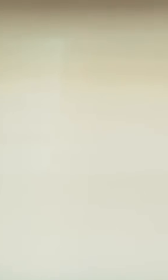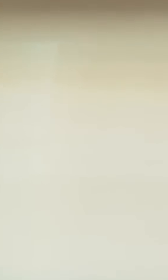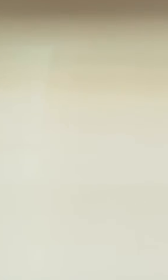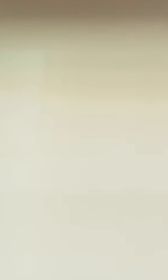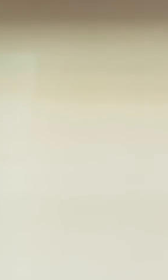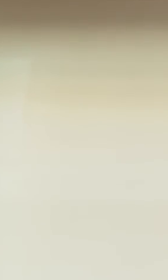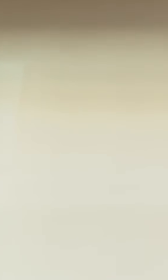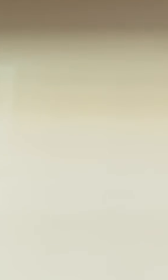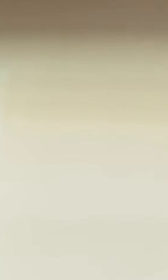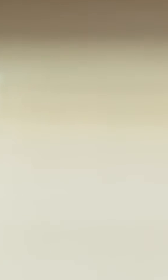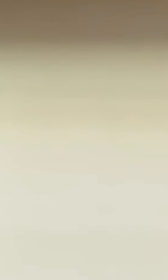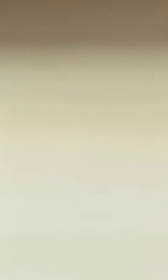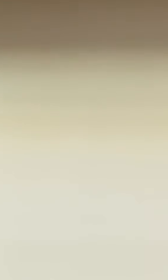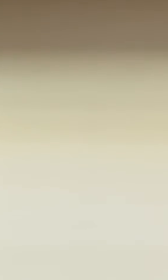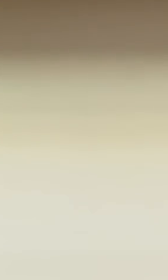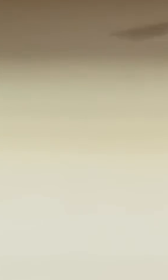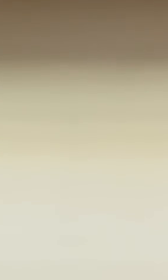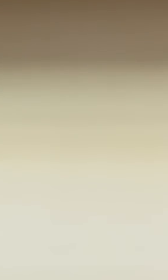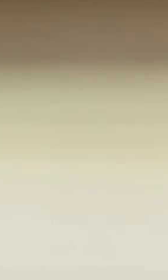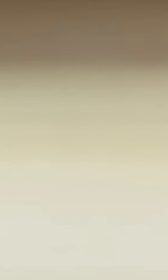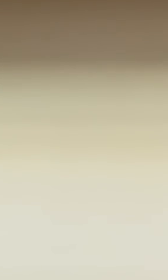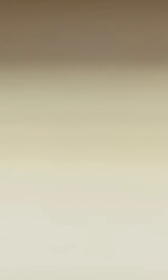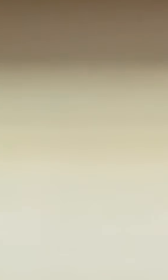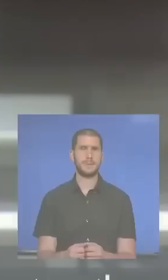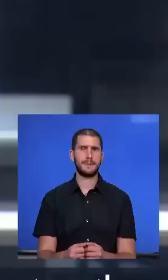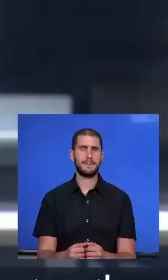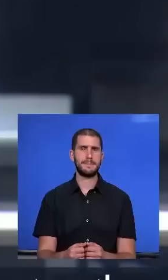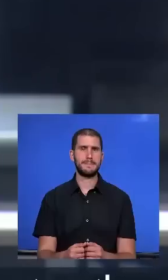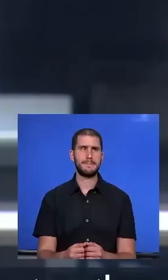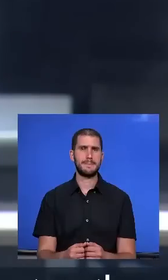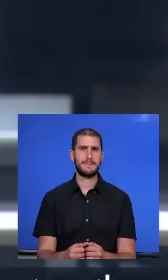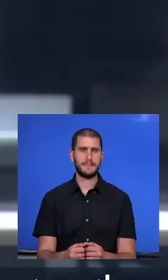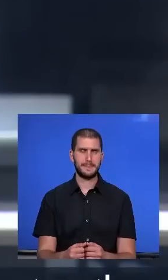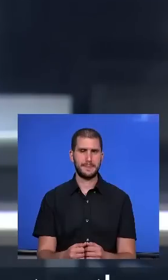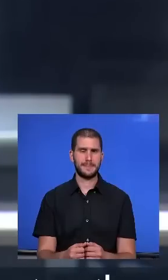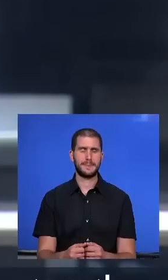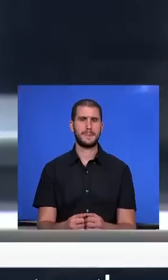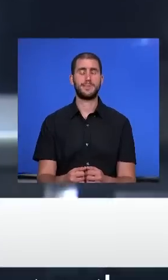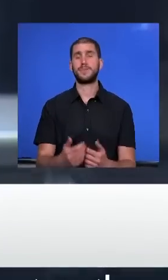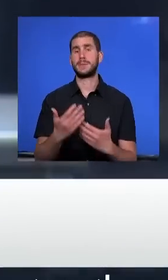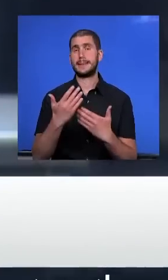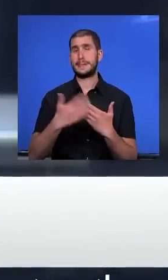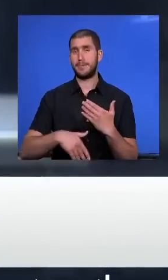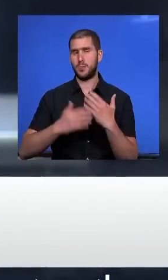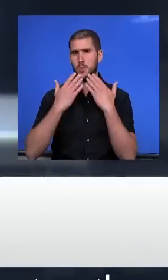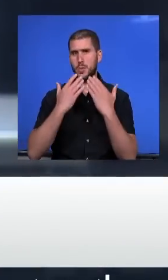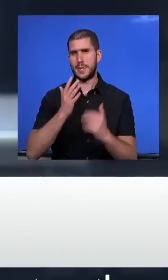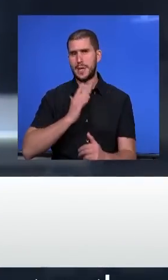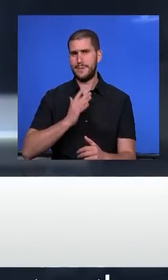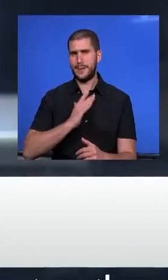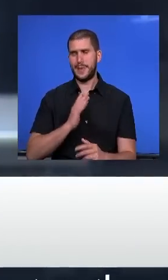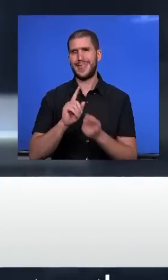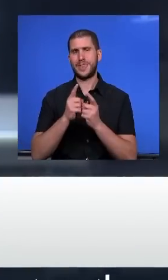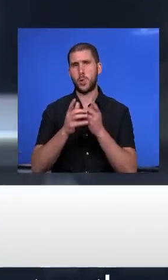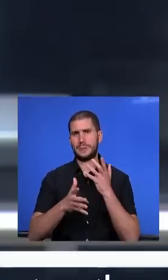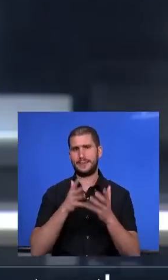אמריקאי. וויסטינג האוס, השקט שלכם. זהו, אנחנו סיימנו. תודה לרפאל בוסידן על